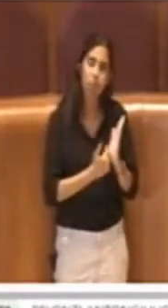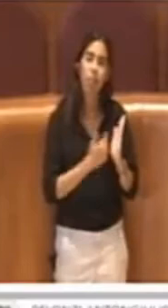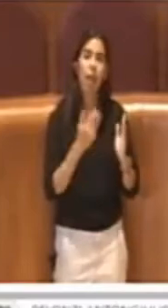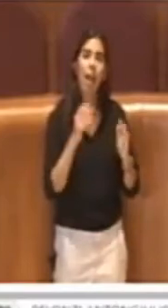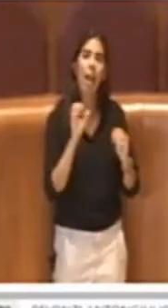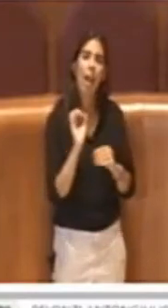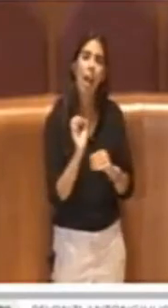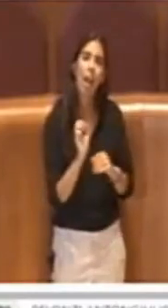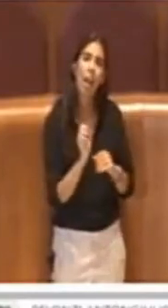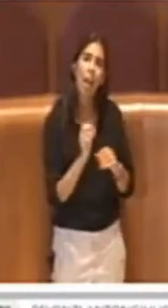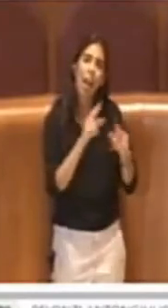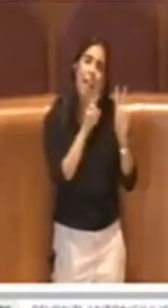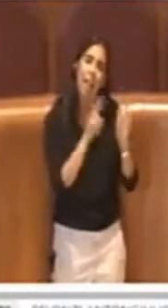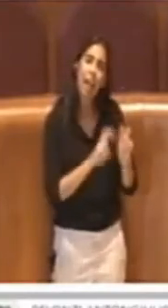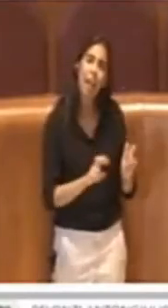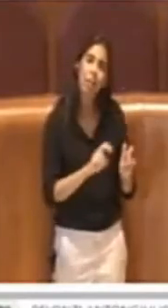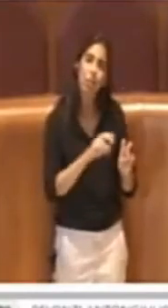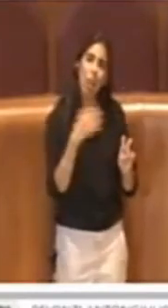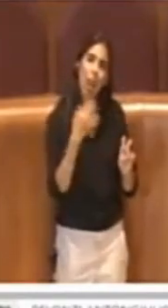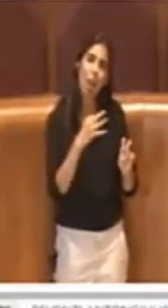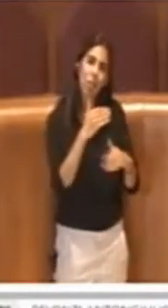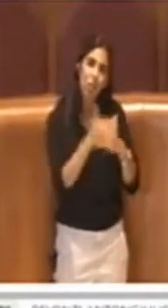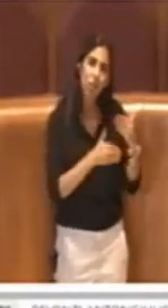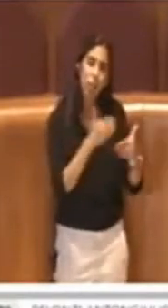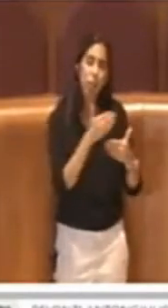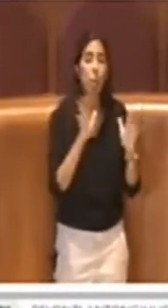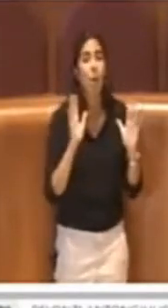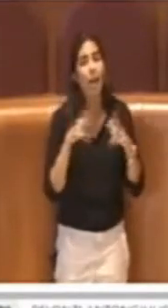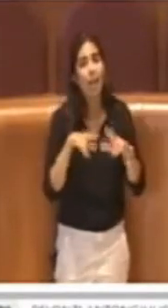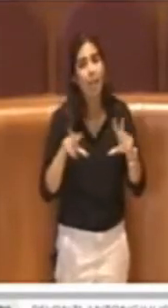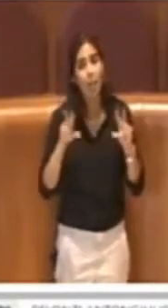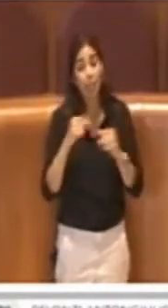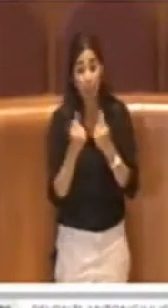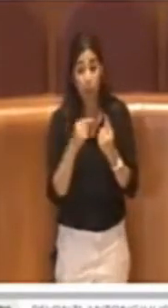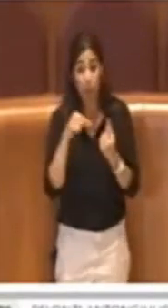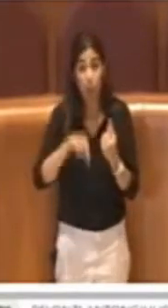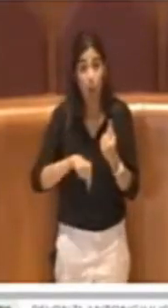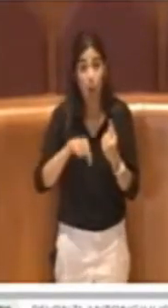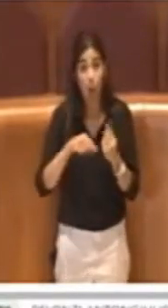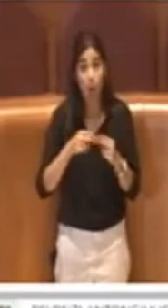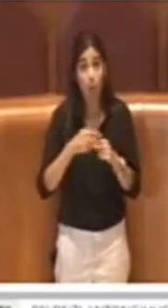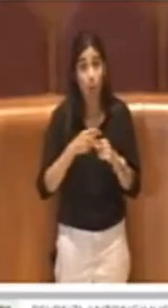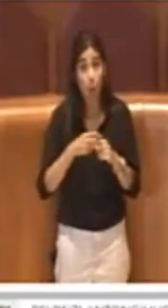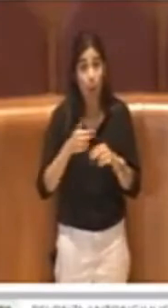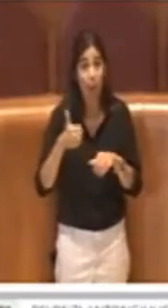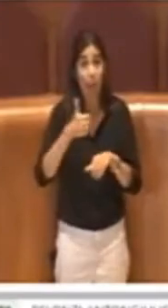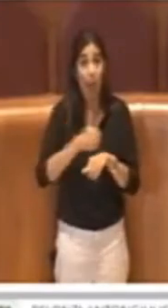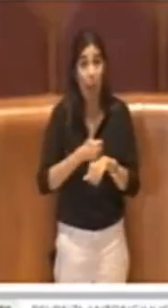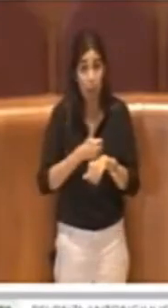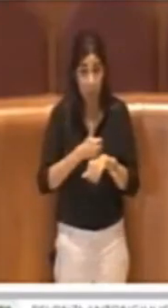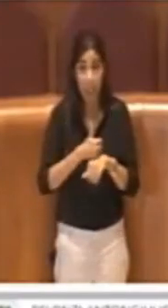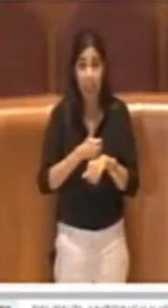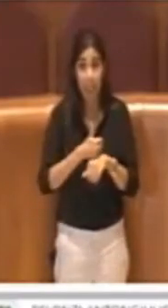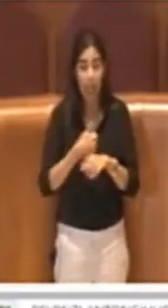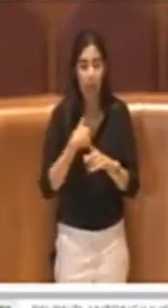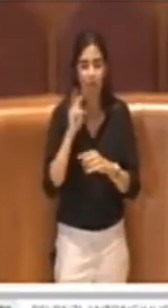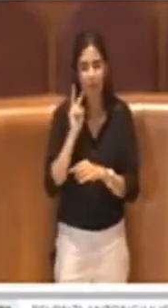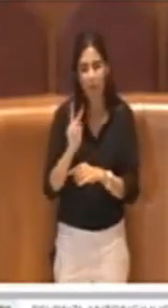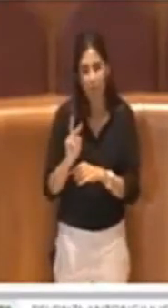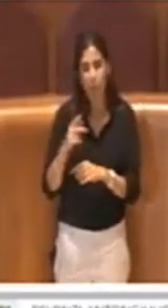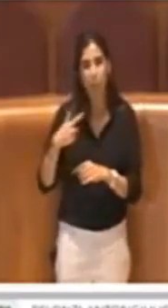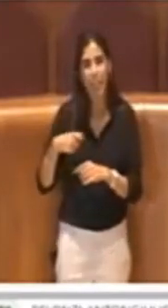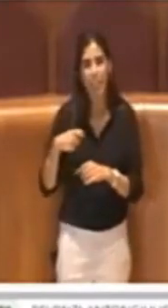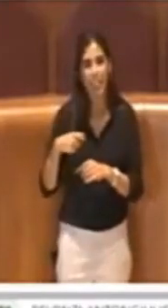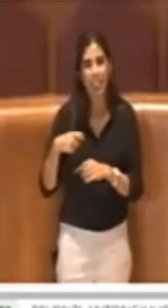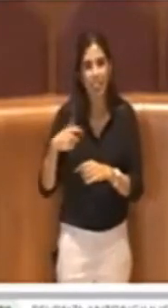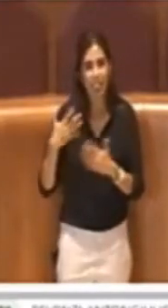con la situazione che c'è oggi a Roma Capitale non è facile. Sì, io vedo la Presidente Seccia che con gli occhi mi dice di chiudere, chiaramente